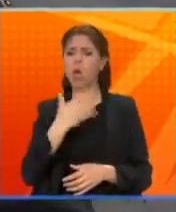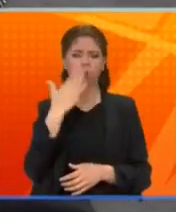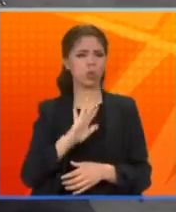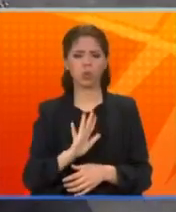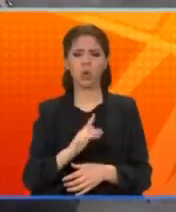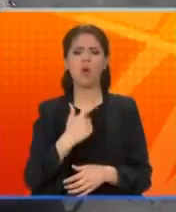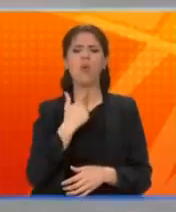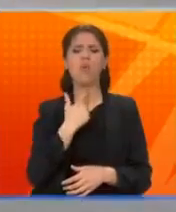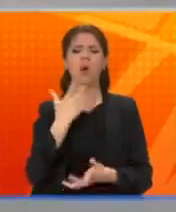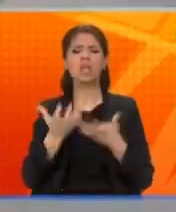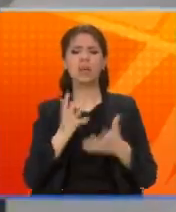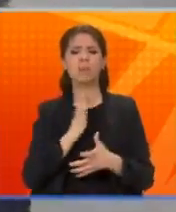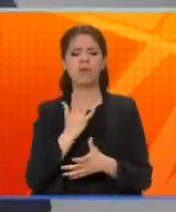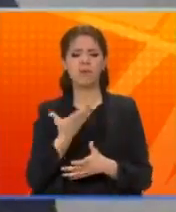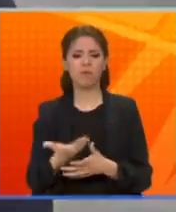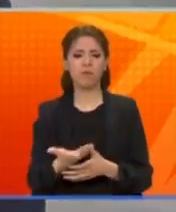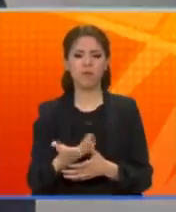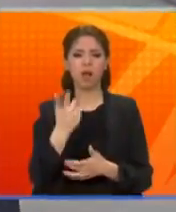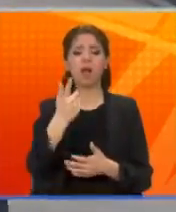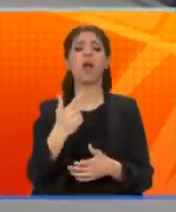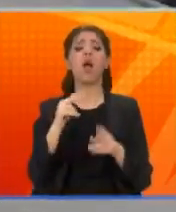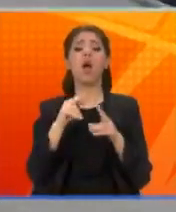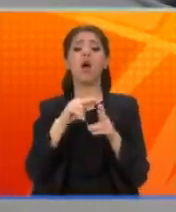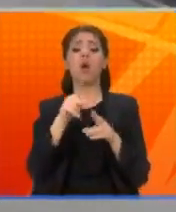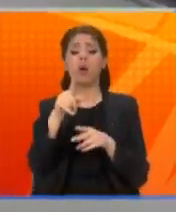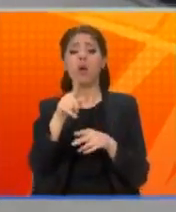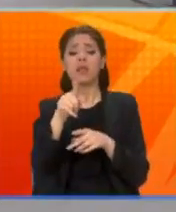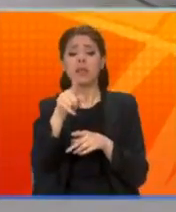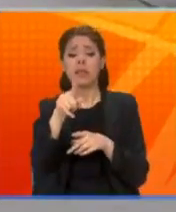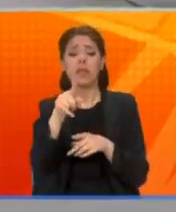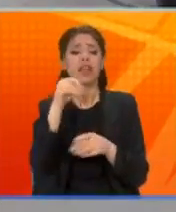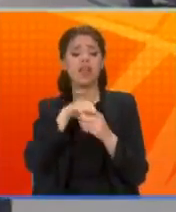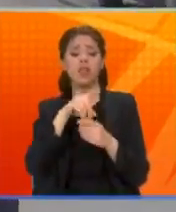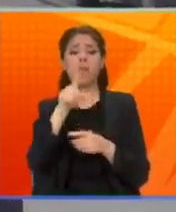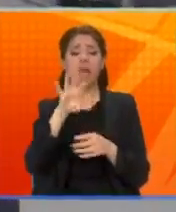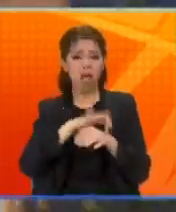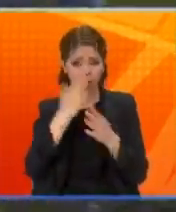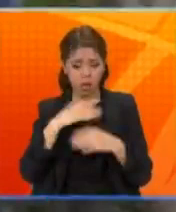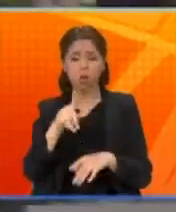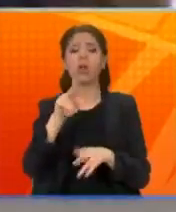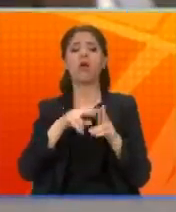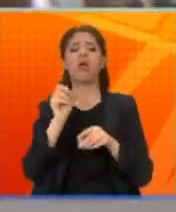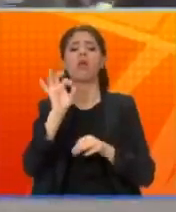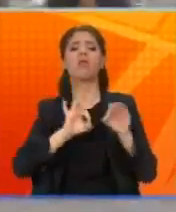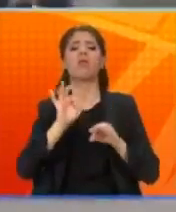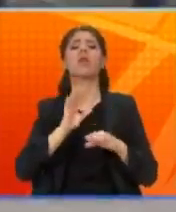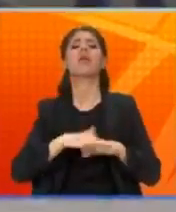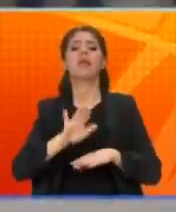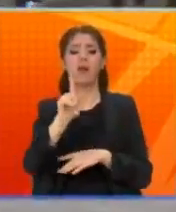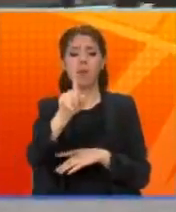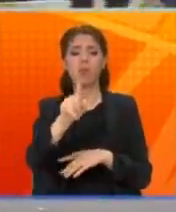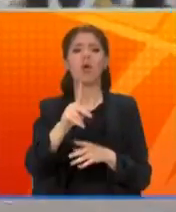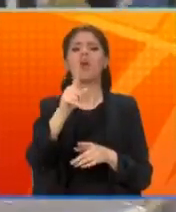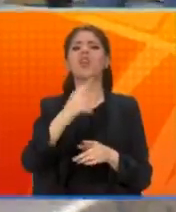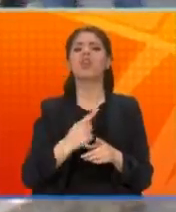ama boğazımda yanma vardı. Herhangi bir belirti olmadan test yapmıyorlarmış. Var mı size şikayet? Şikayet yok. Şikayeti olan da